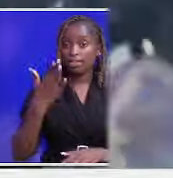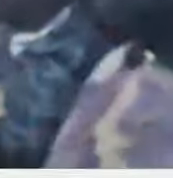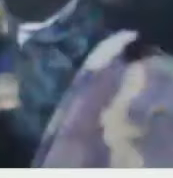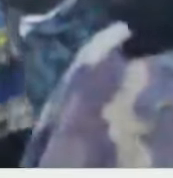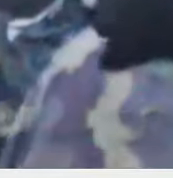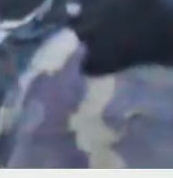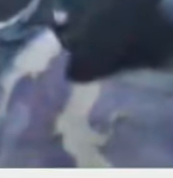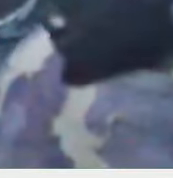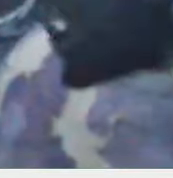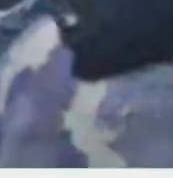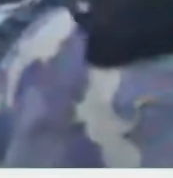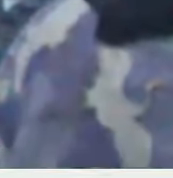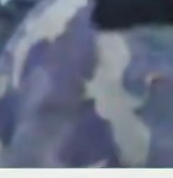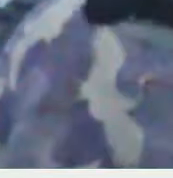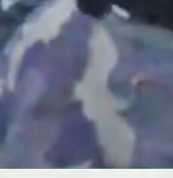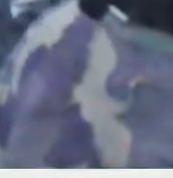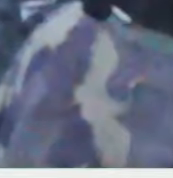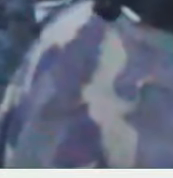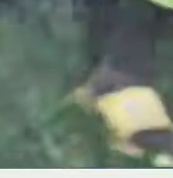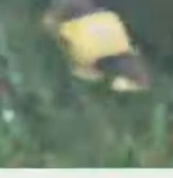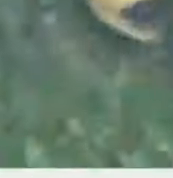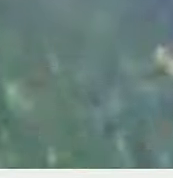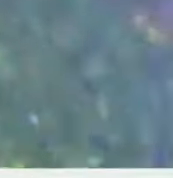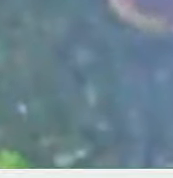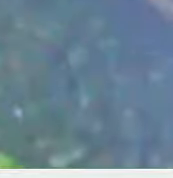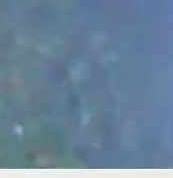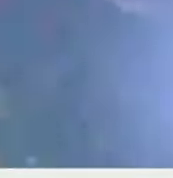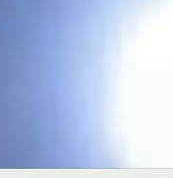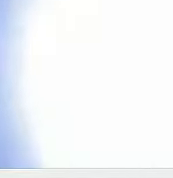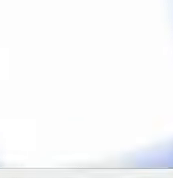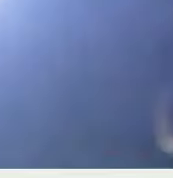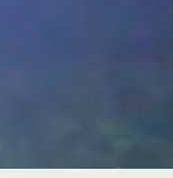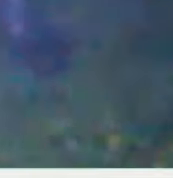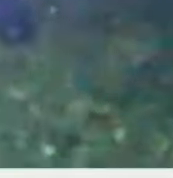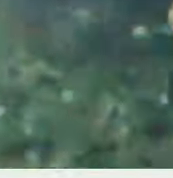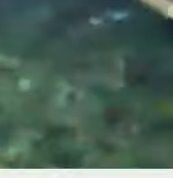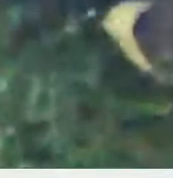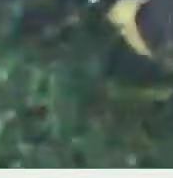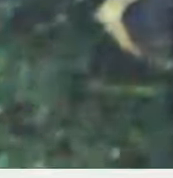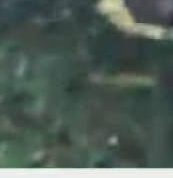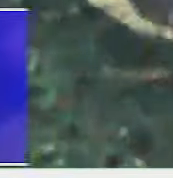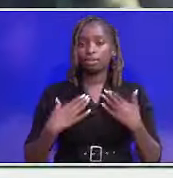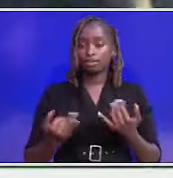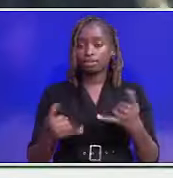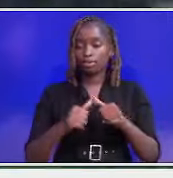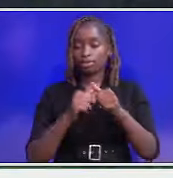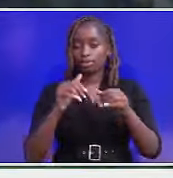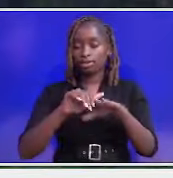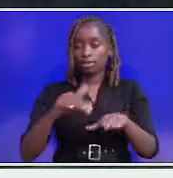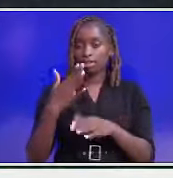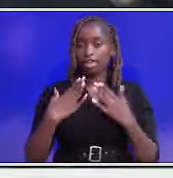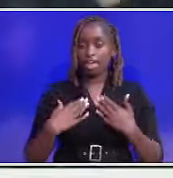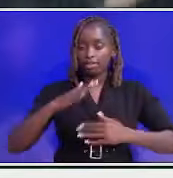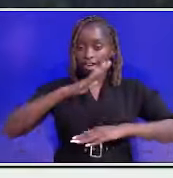bunge la Kandui, kutoka kwa mjomba wake. Mbuzi huyu ni zawadi kutoka kwa mjomba, ishara toshi